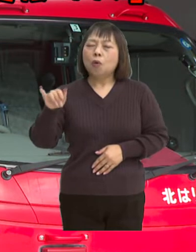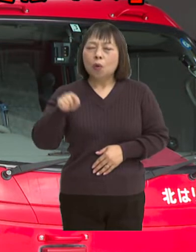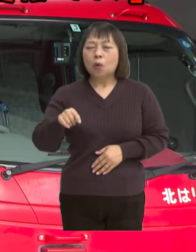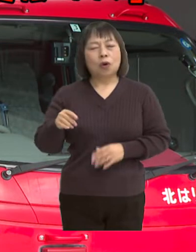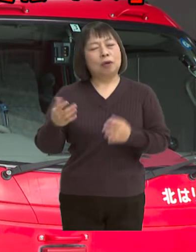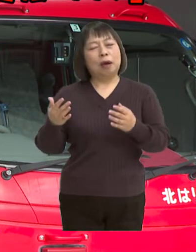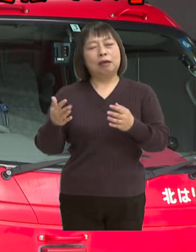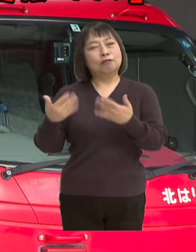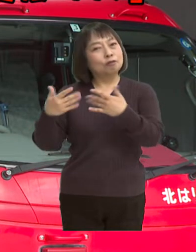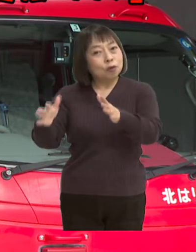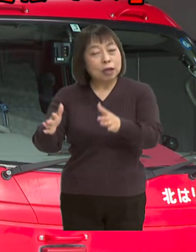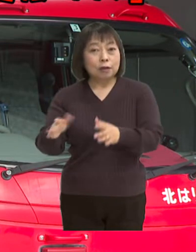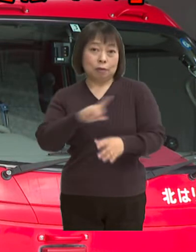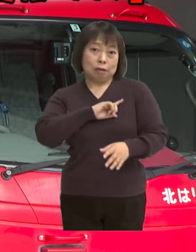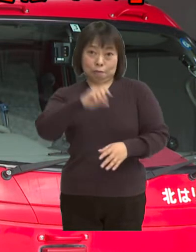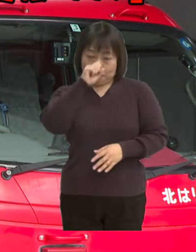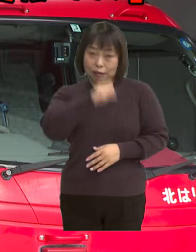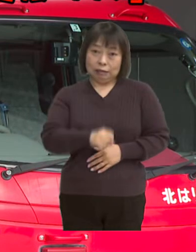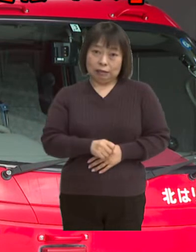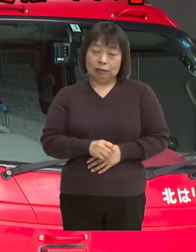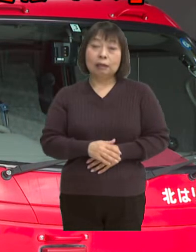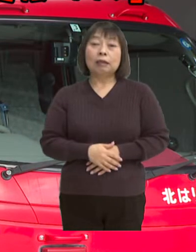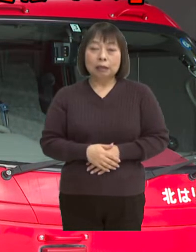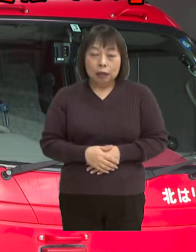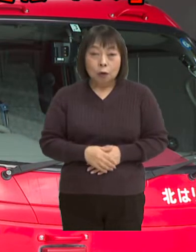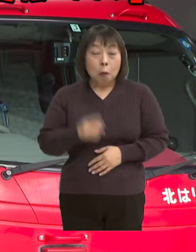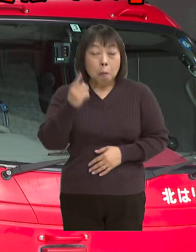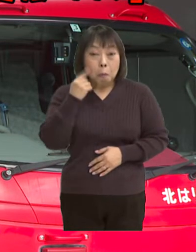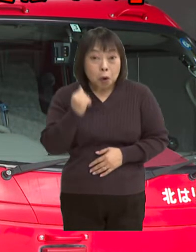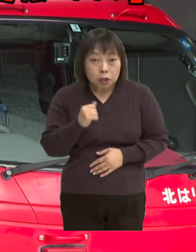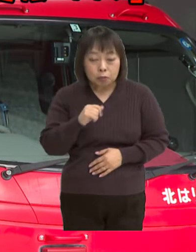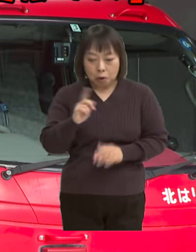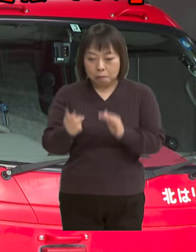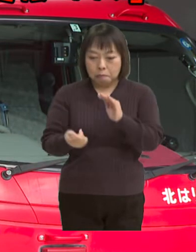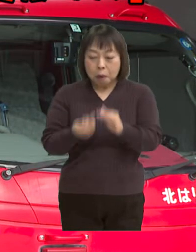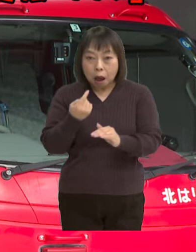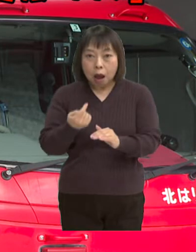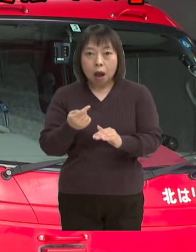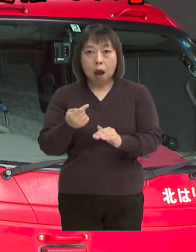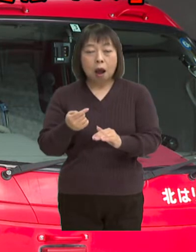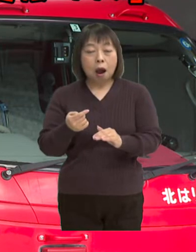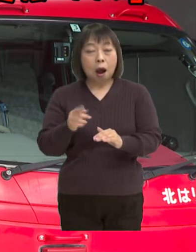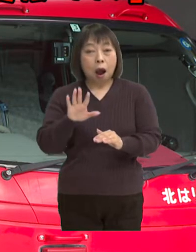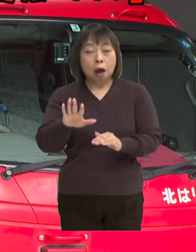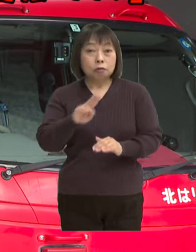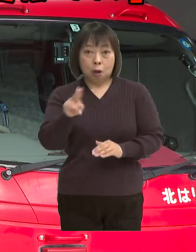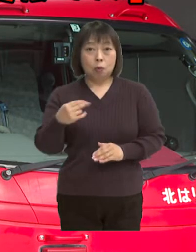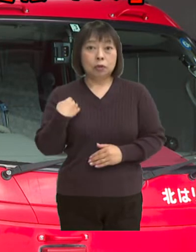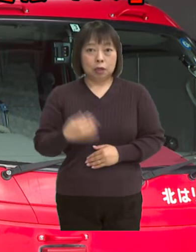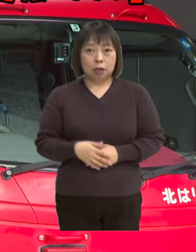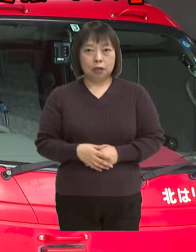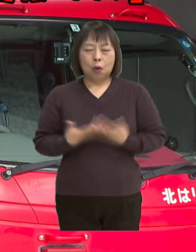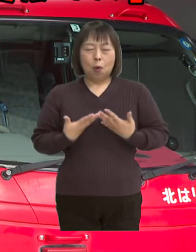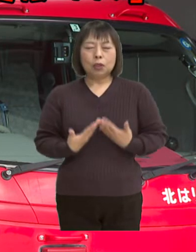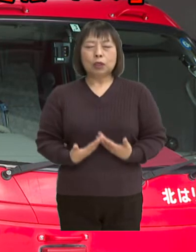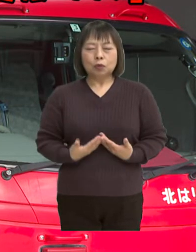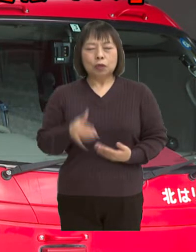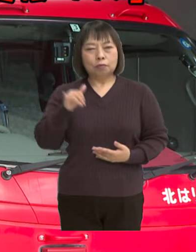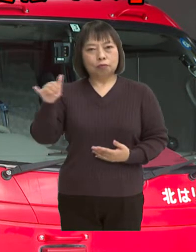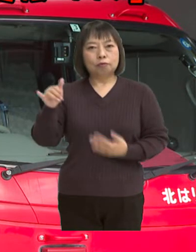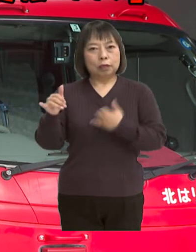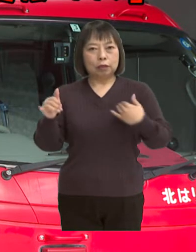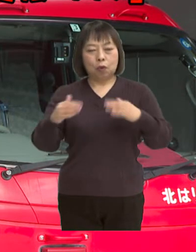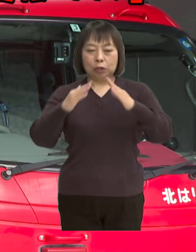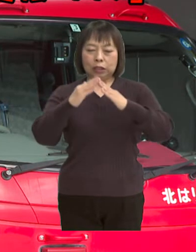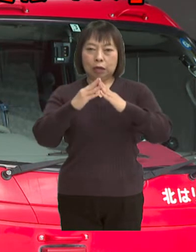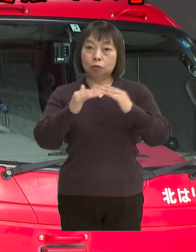ないことが一番ですが、いつそのような場面が訪れるやもしれません。落ち着いて通報できるよう、自宅の